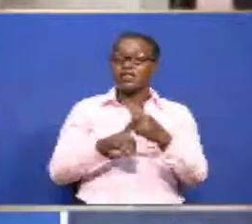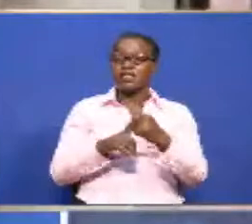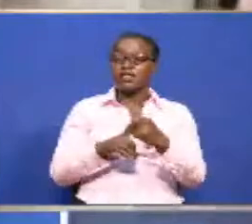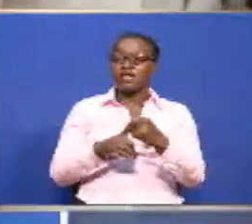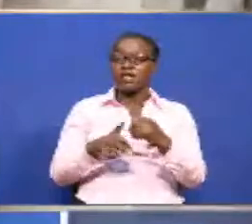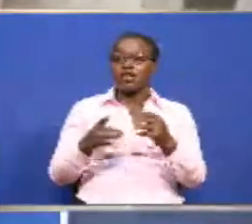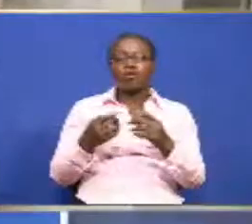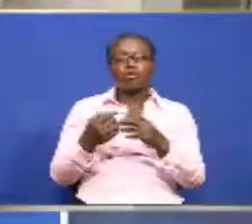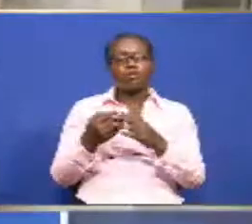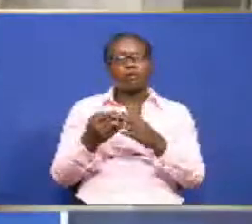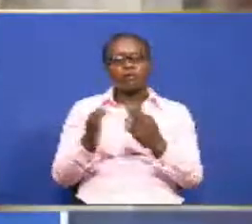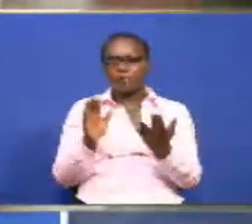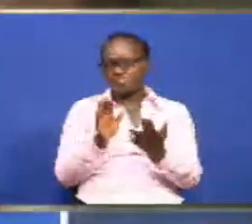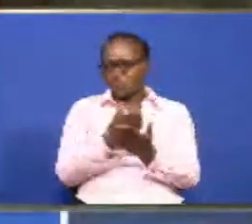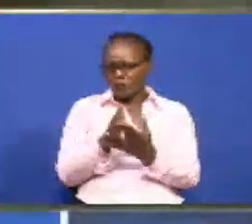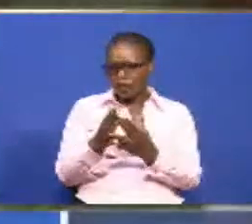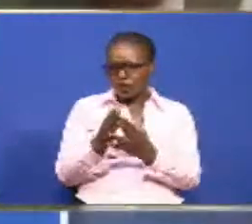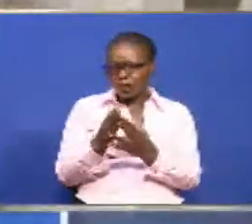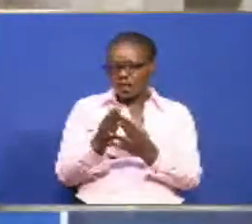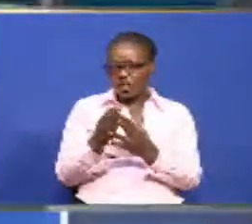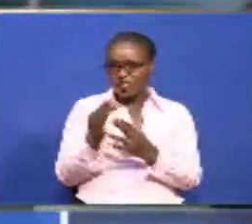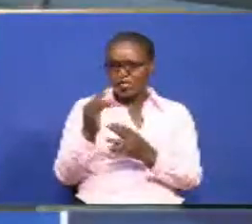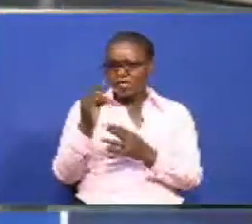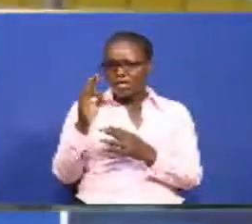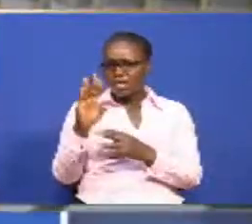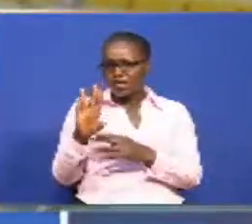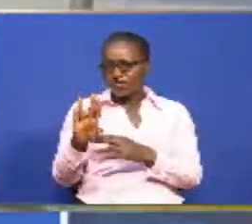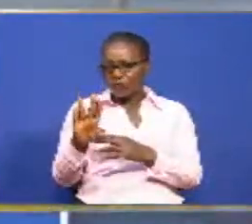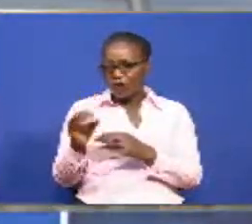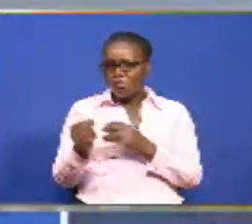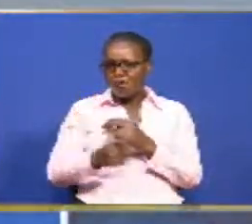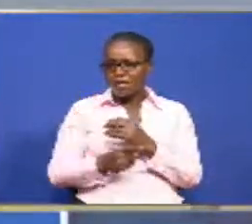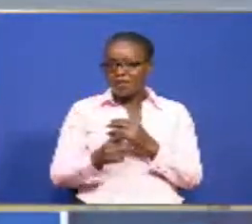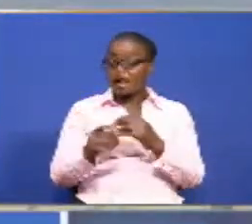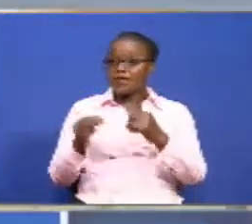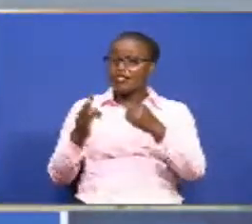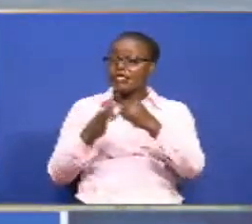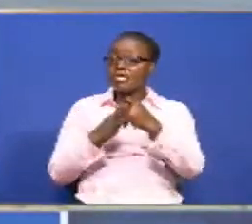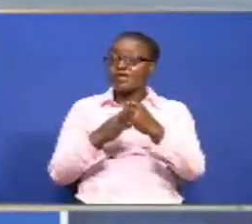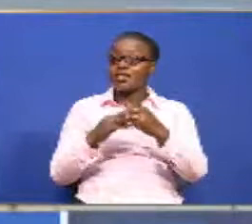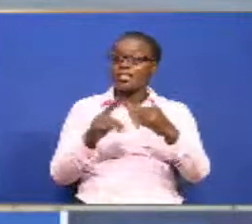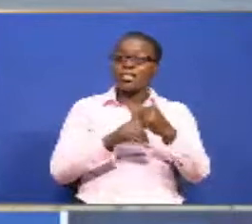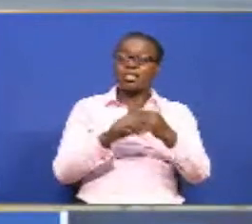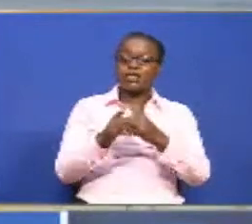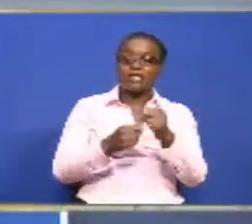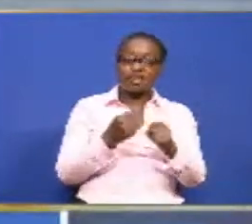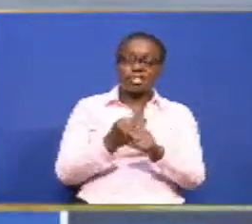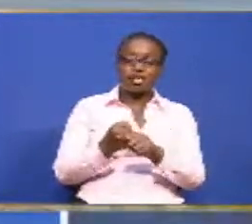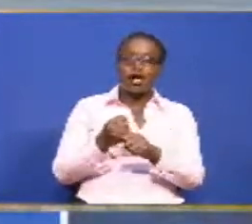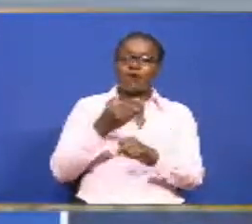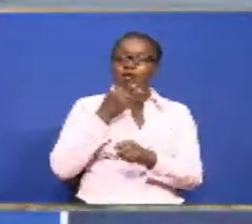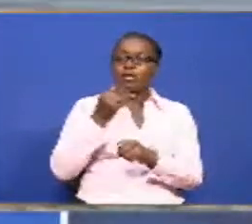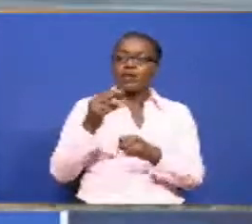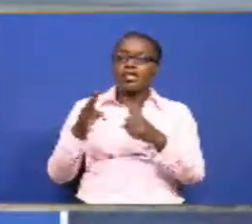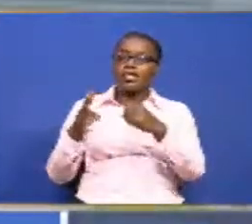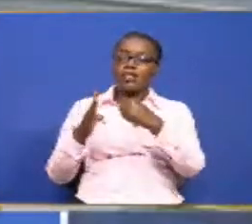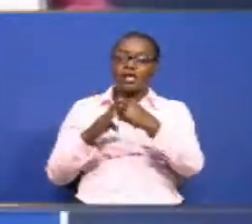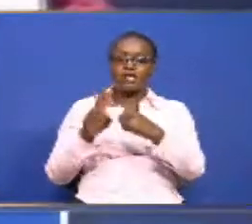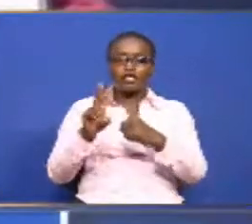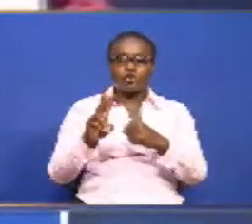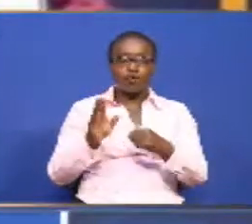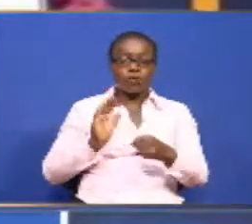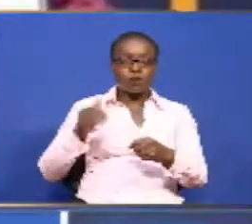wa miezi 4 na miaka 86. Baina yao kuna wanaume 92 na wanawake